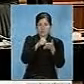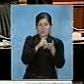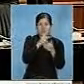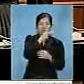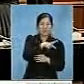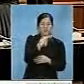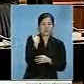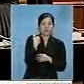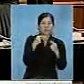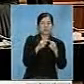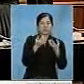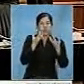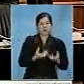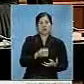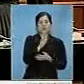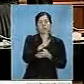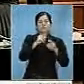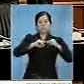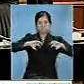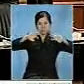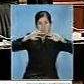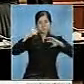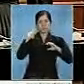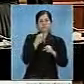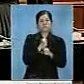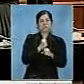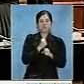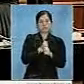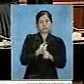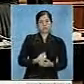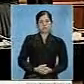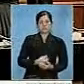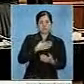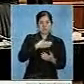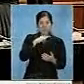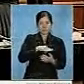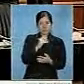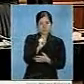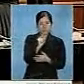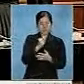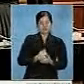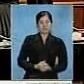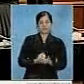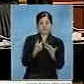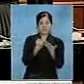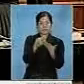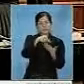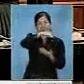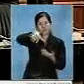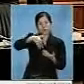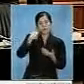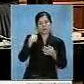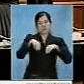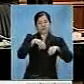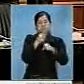ภาระของประเทศเป็นภาระของรัฐบาลนอกจากนั้นผมเชื่อว่าหลายท่านที่เคยบริหารงาน